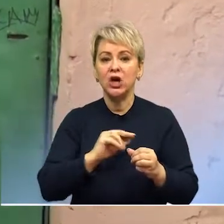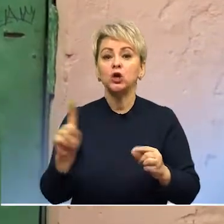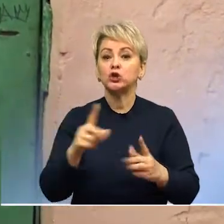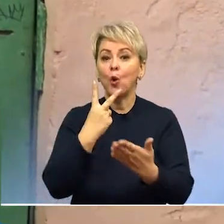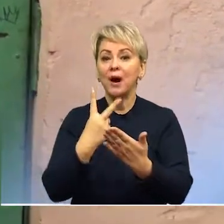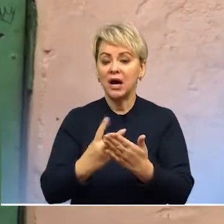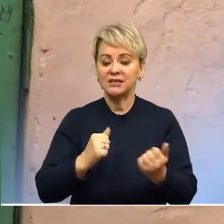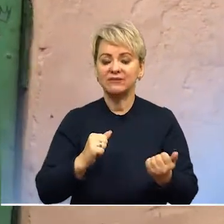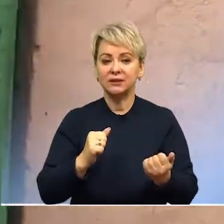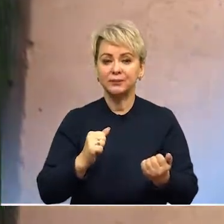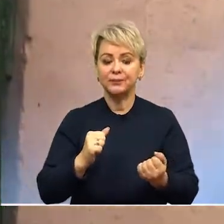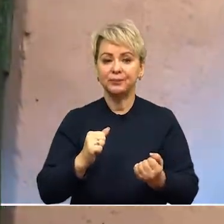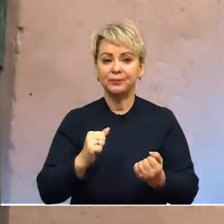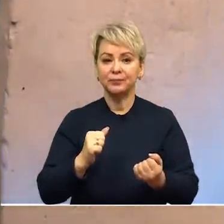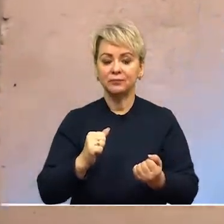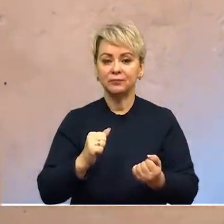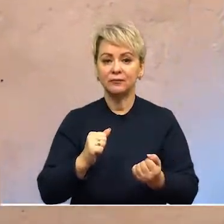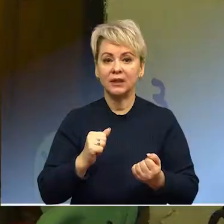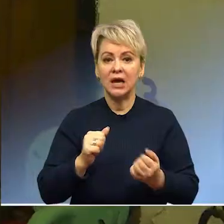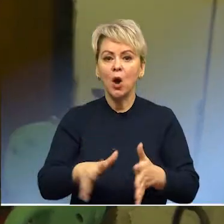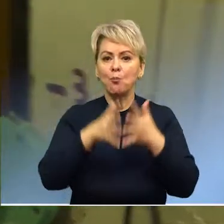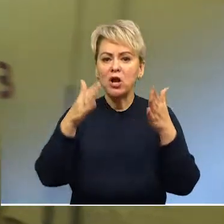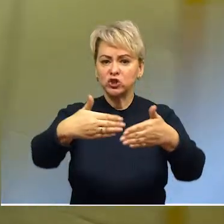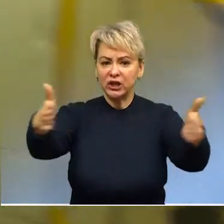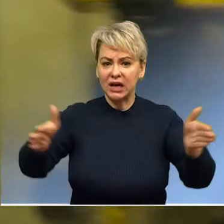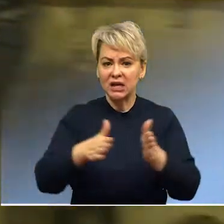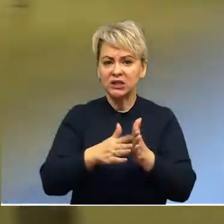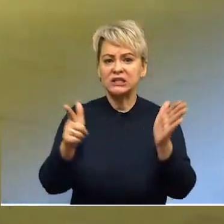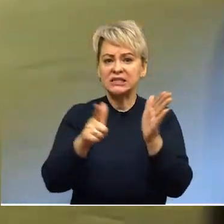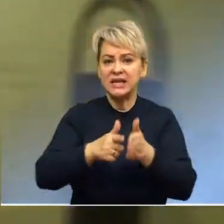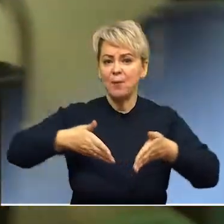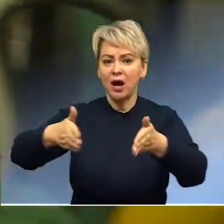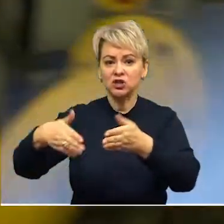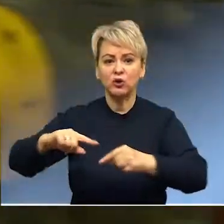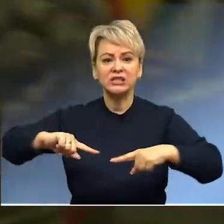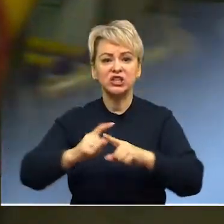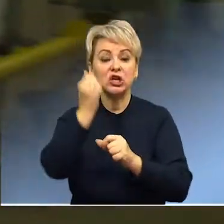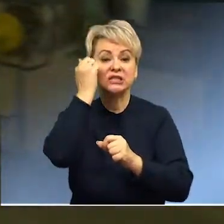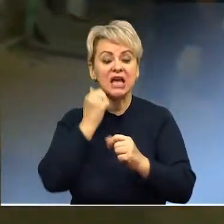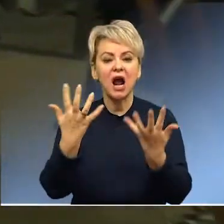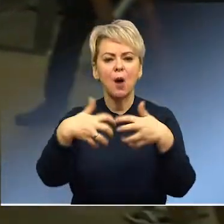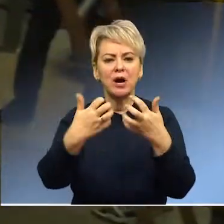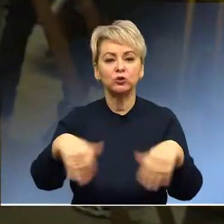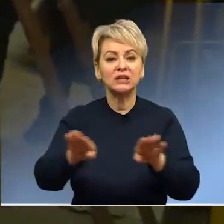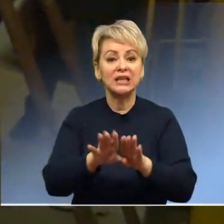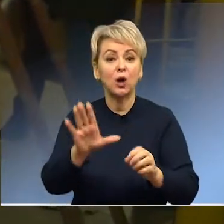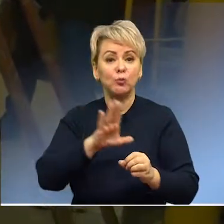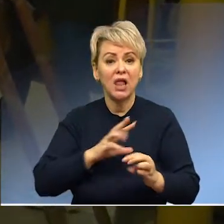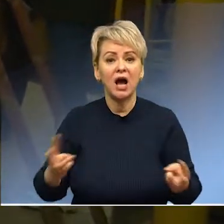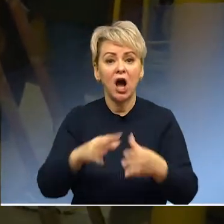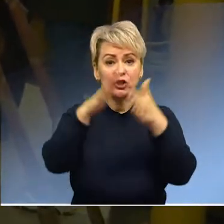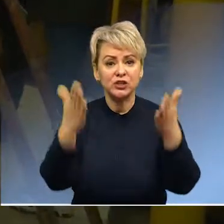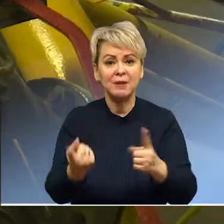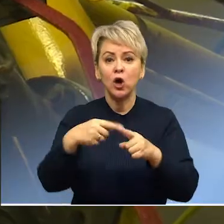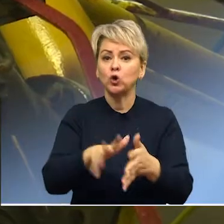она из себя представляла. Громоздкие котлы, сеть газоходов, технически устаревшее оборудование. Так выглядела котельная,